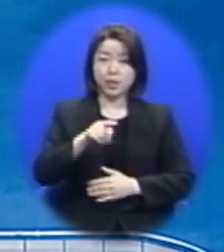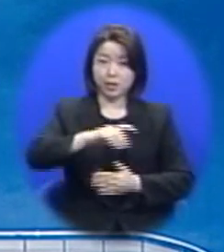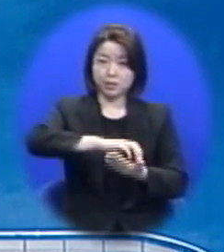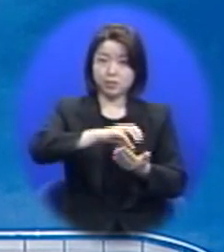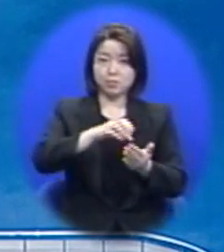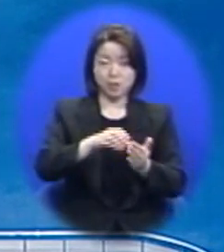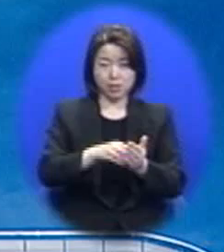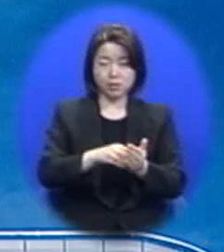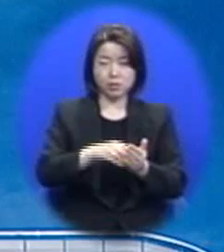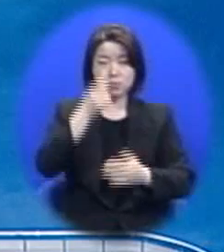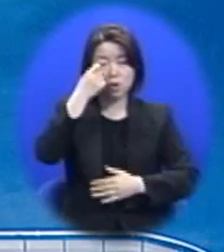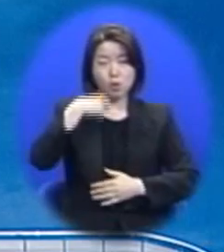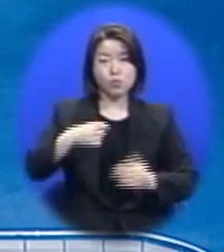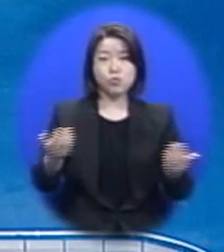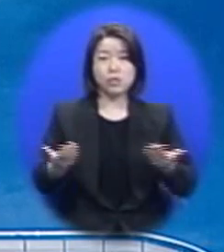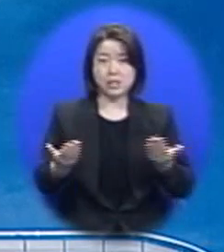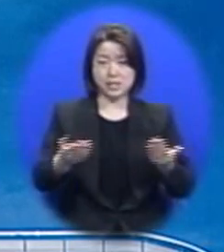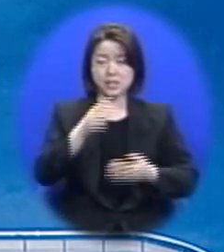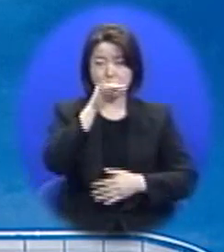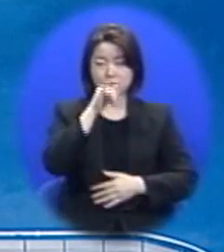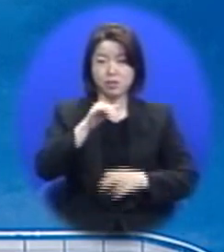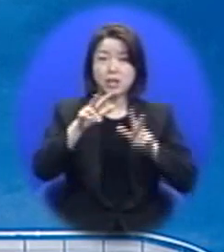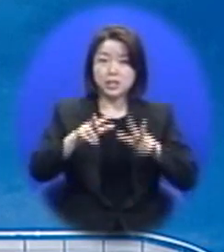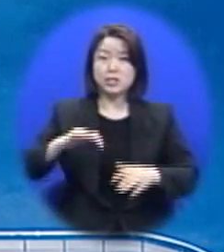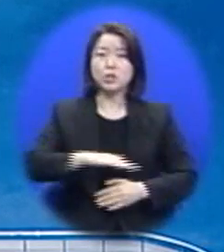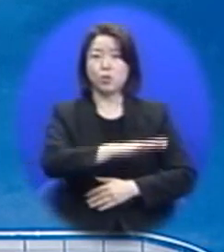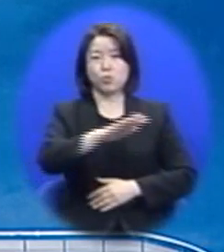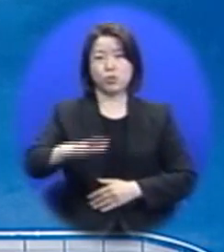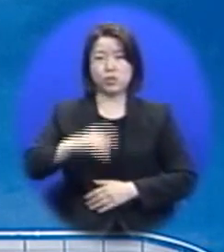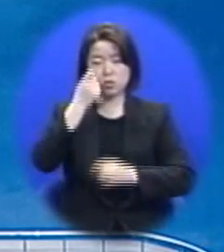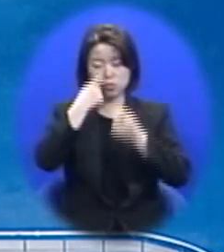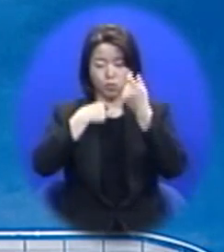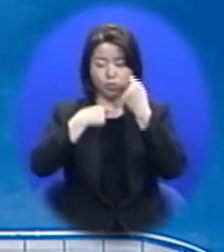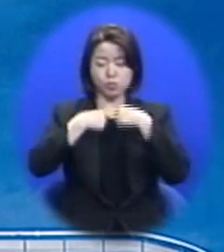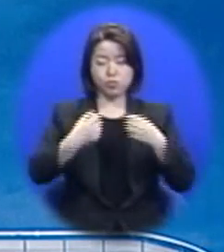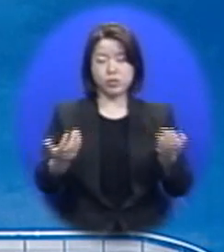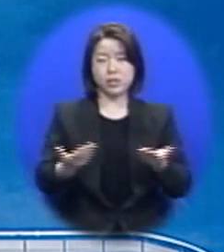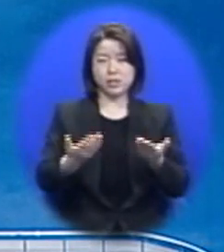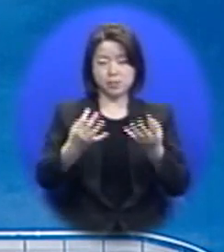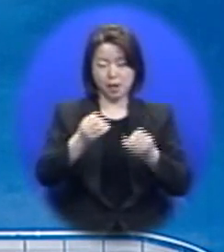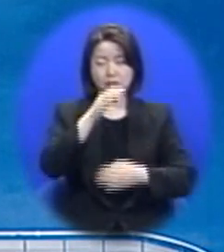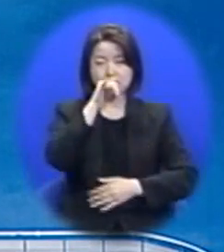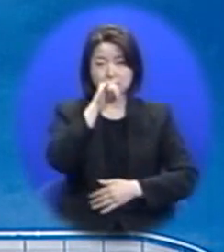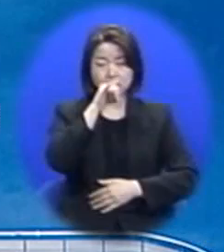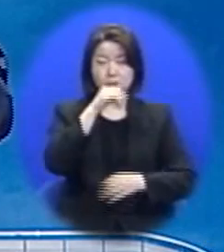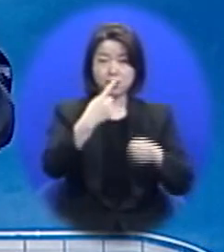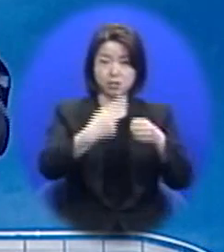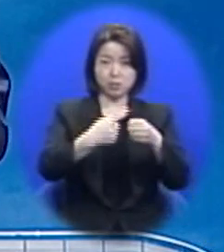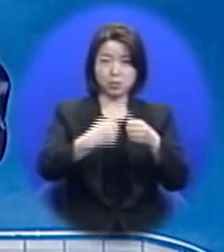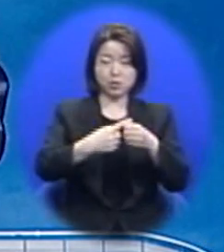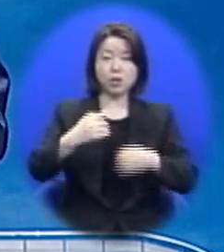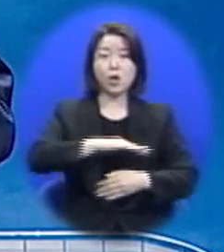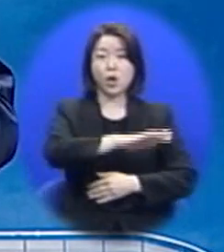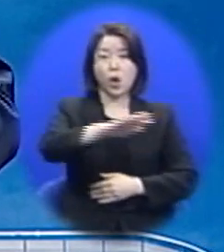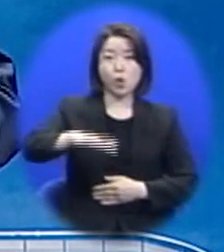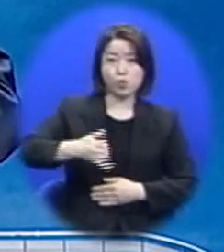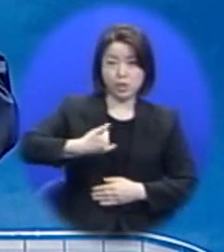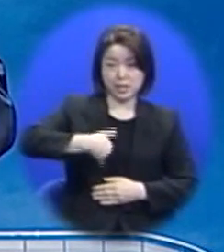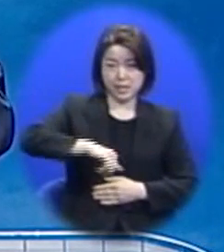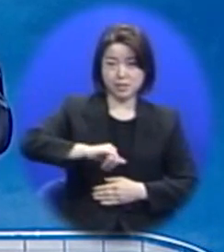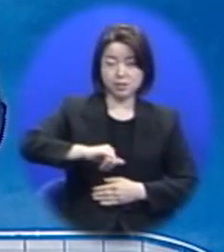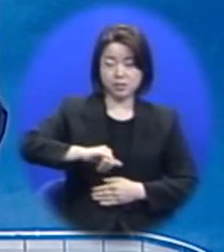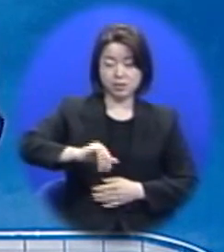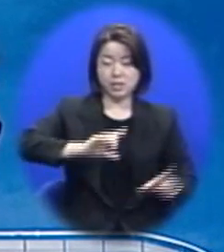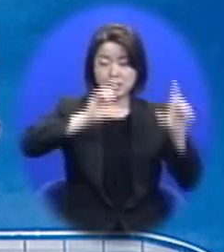그만큼 울 일이 있다는 거죠. 지금 우리는 정말 울 일이 있습니다. 첫 번째는 우리 자녀들이 살아갈